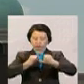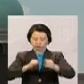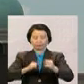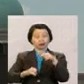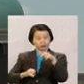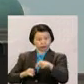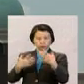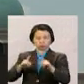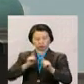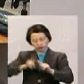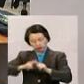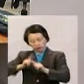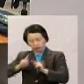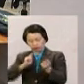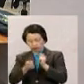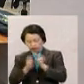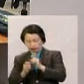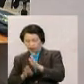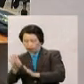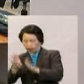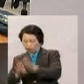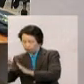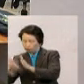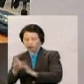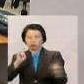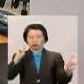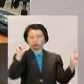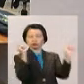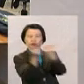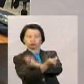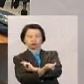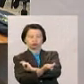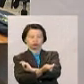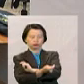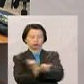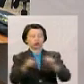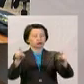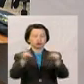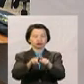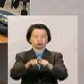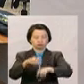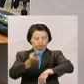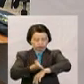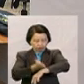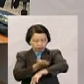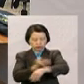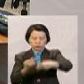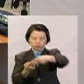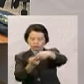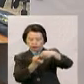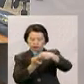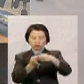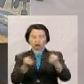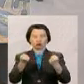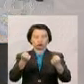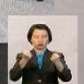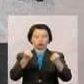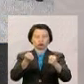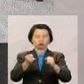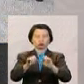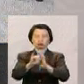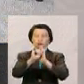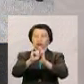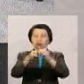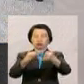telah mengalami pelbagai fasa pembangunan serta transformasi. Ia selaras memperkasakan perpaduan dan memperkukuhkan identiti